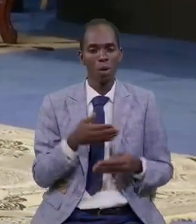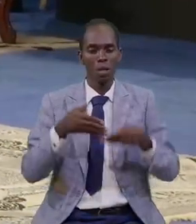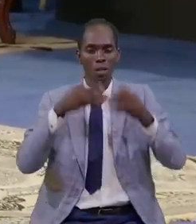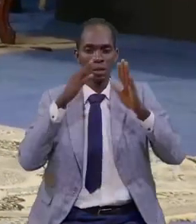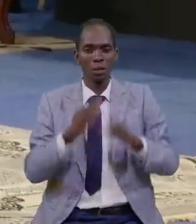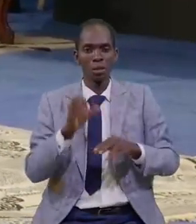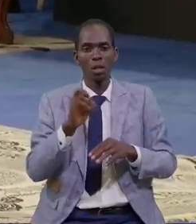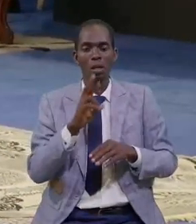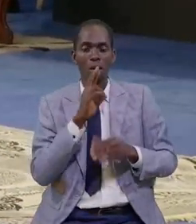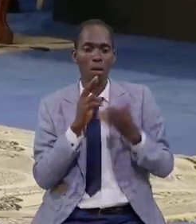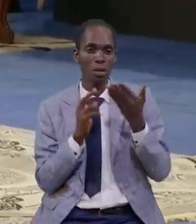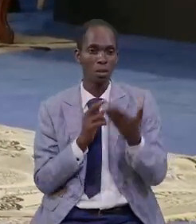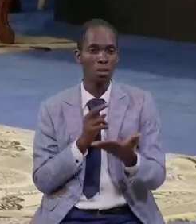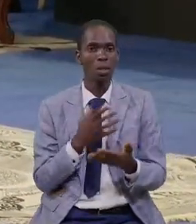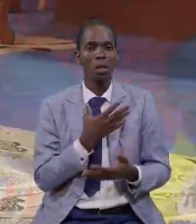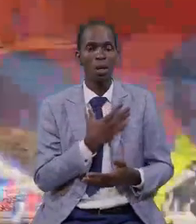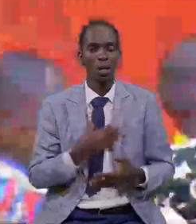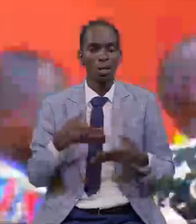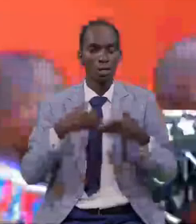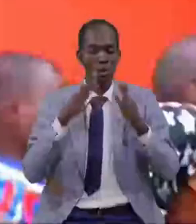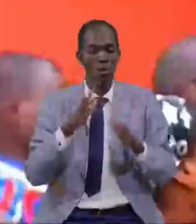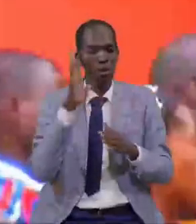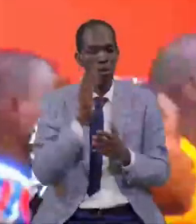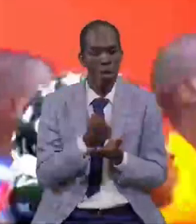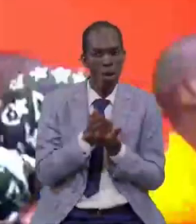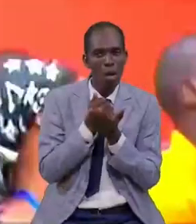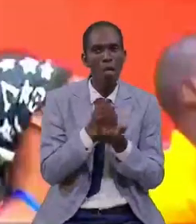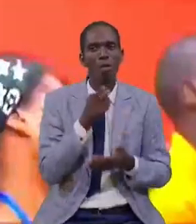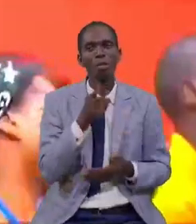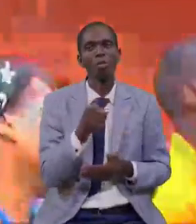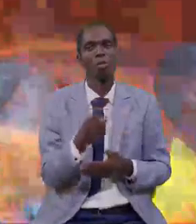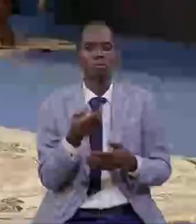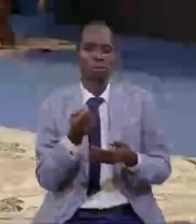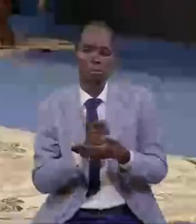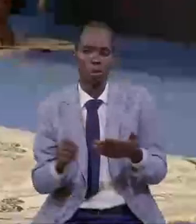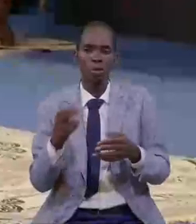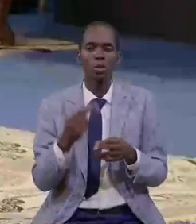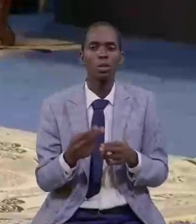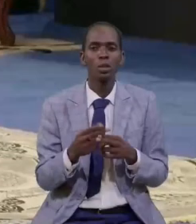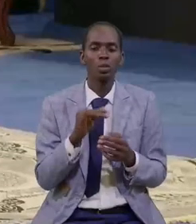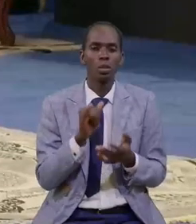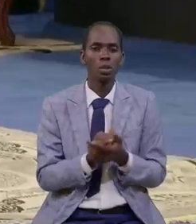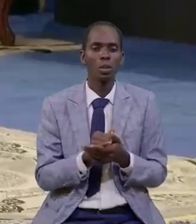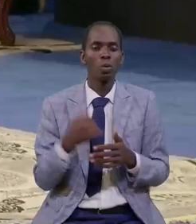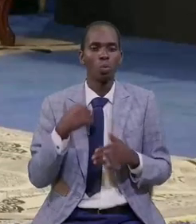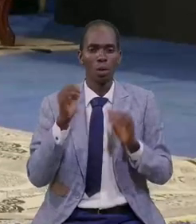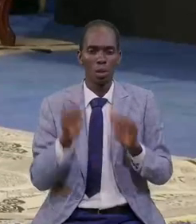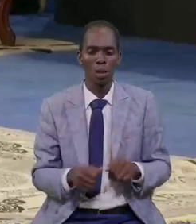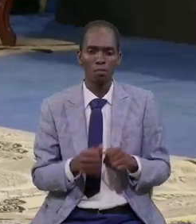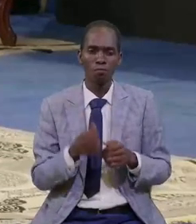ils vont vous aider ils mettront ils vont enregistrer vos noms pour que nous puissions vous